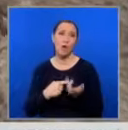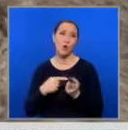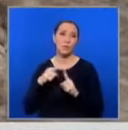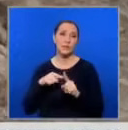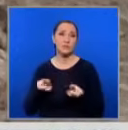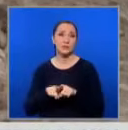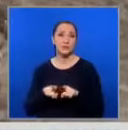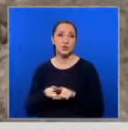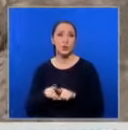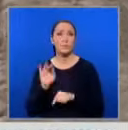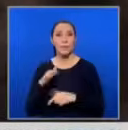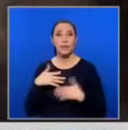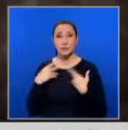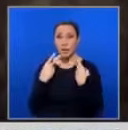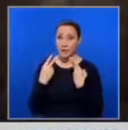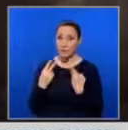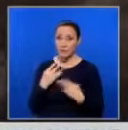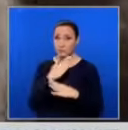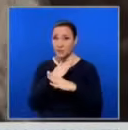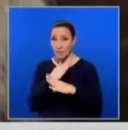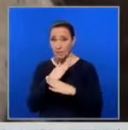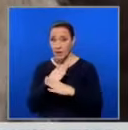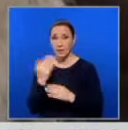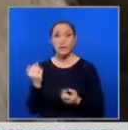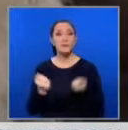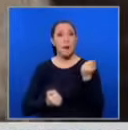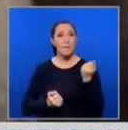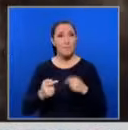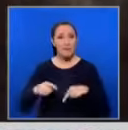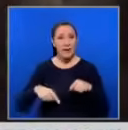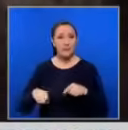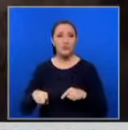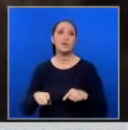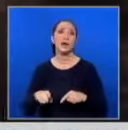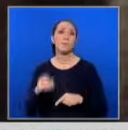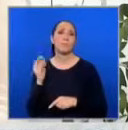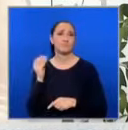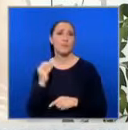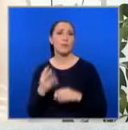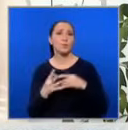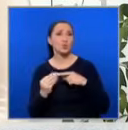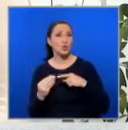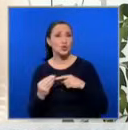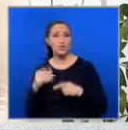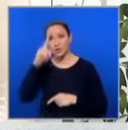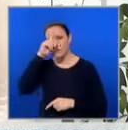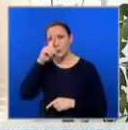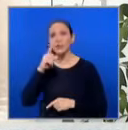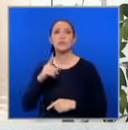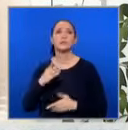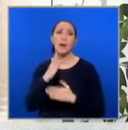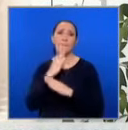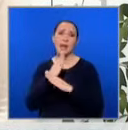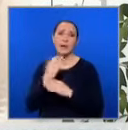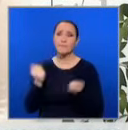Също така бихме искали да видим забрана за превоз на неотбити животни, забрана на превоз при екстремни